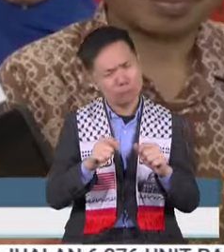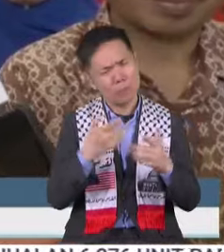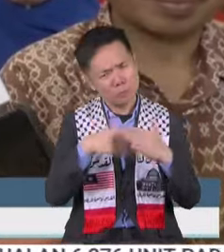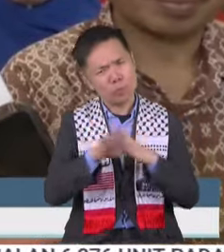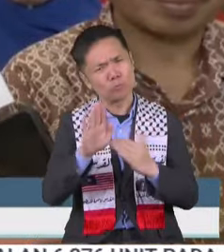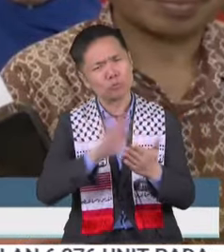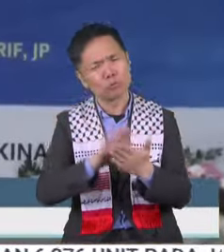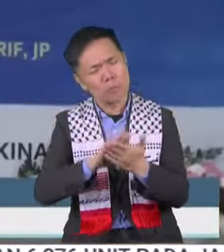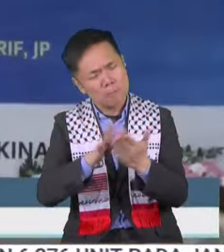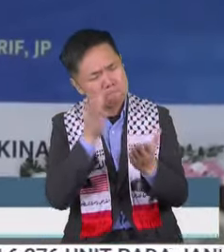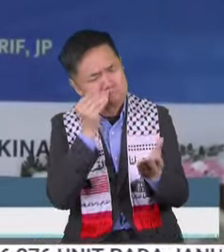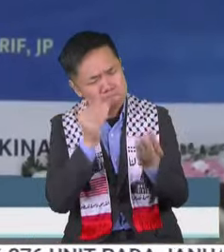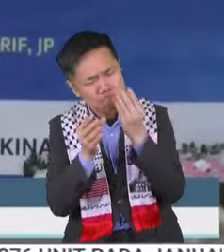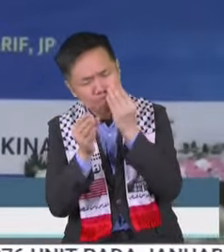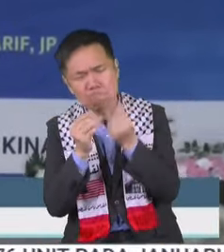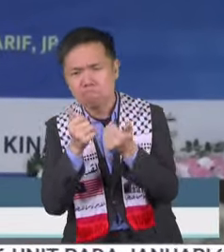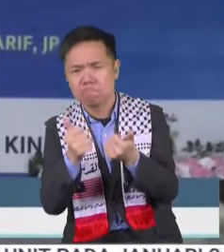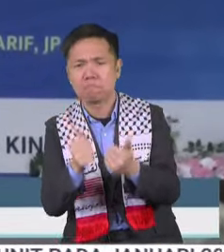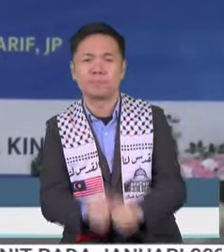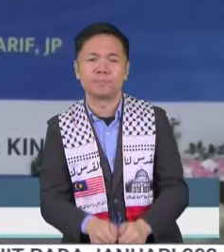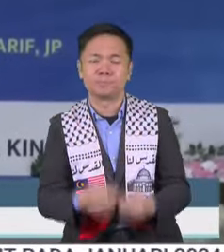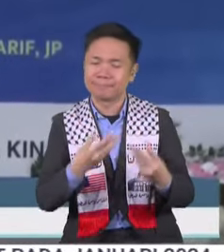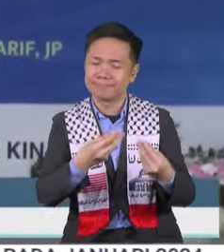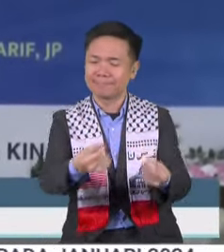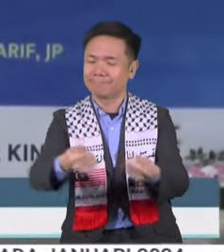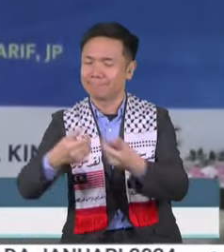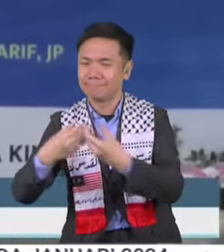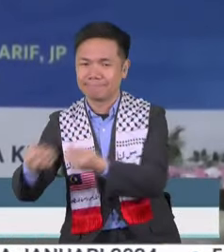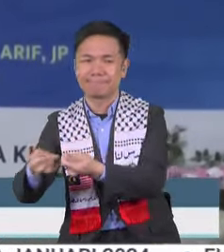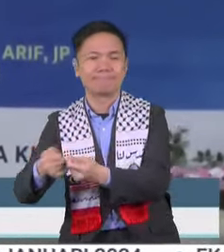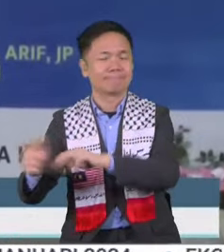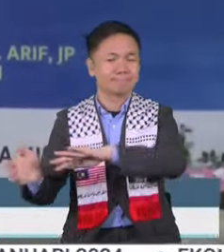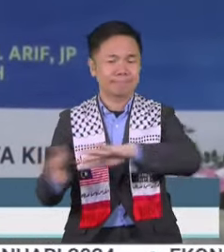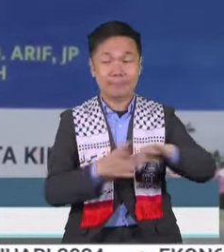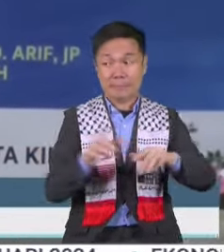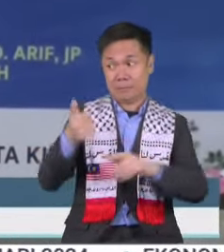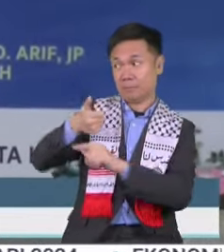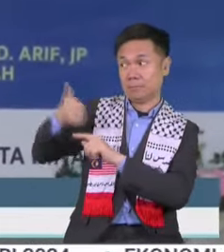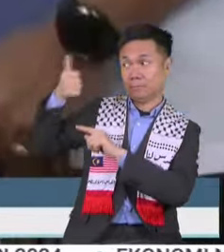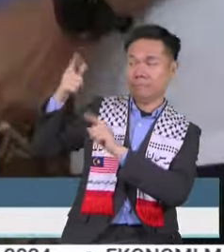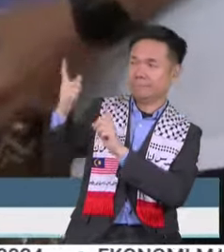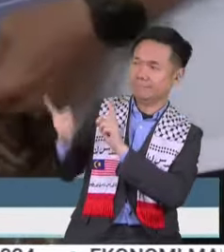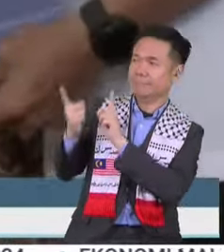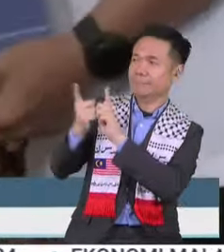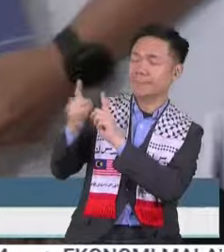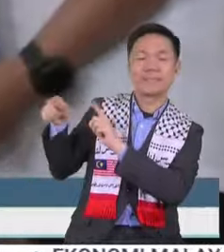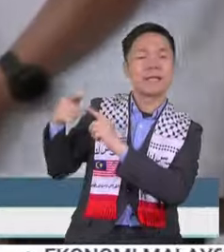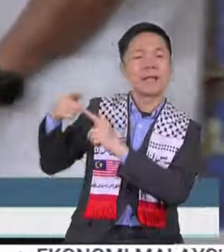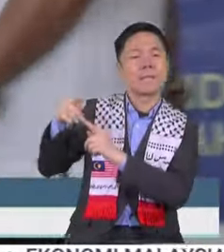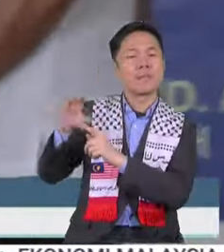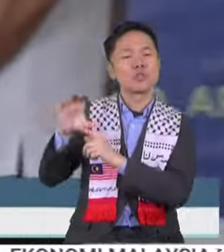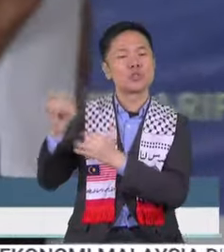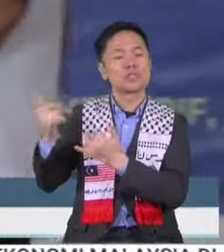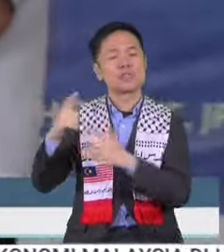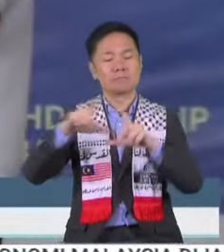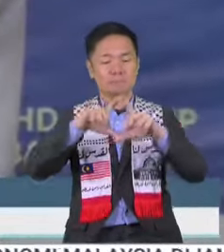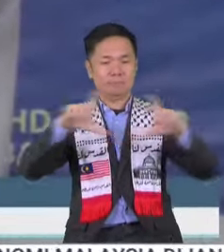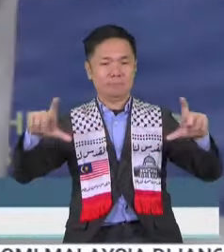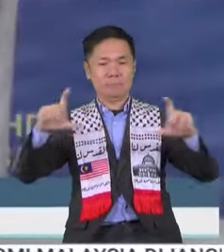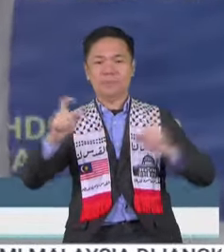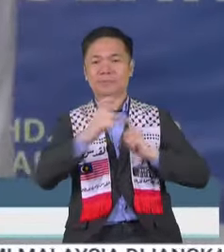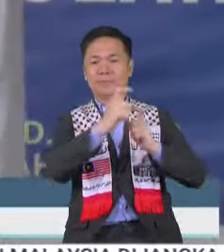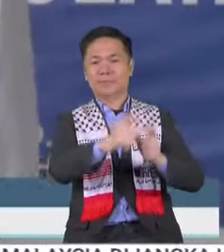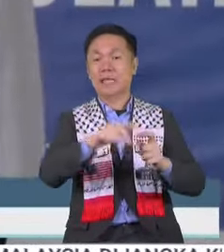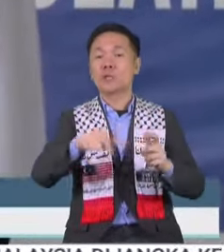baik. Datuk Dr. Muhammad Arifin yang juga Exco Pendidikan Negeri ditemui pemberita pada majlis penyerahan cek curah